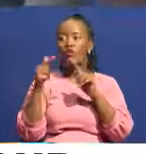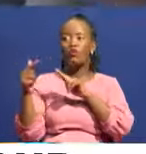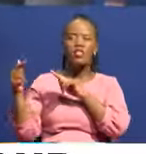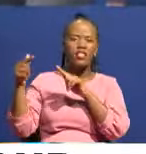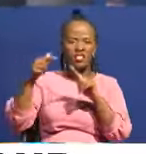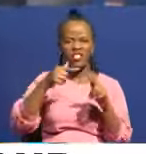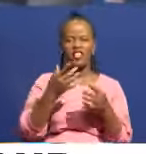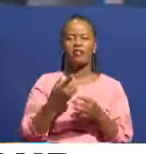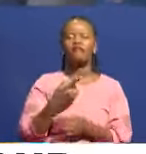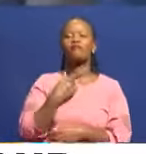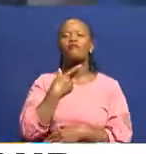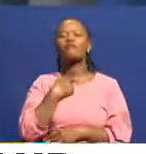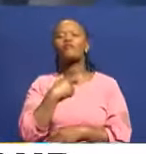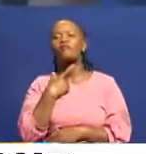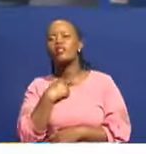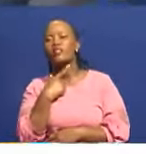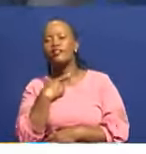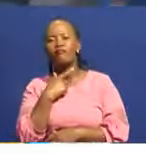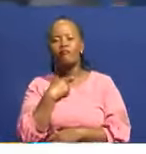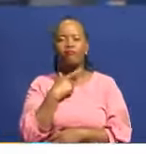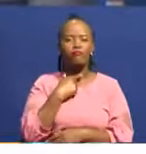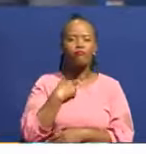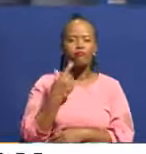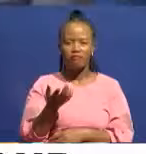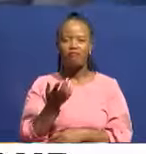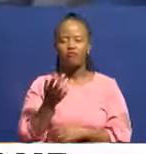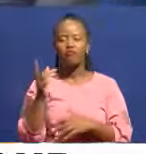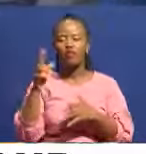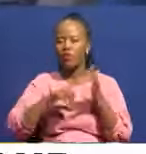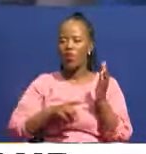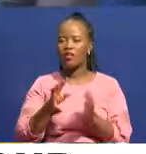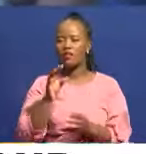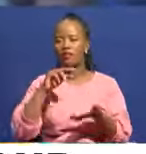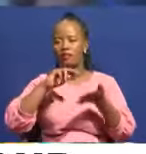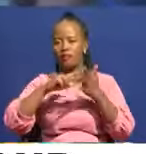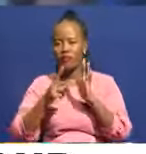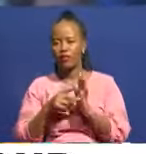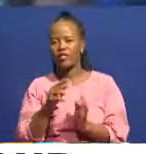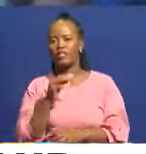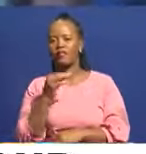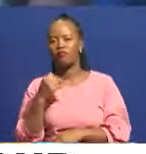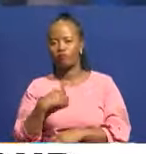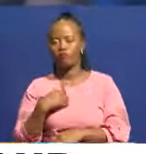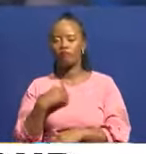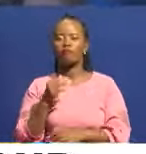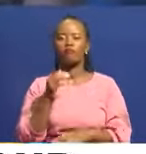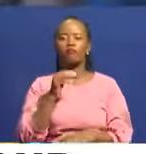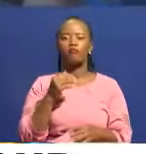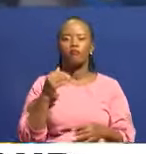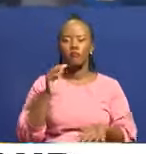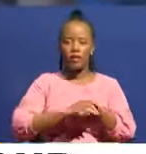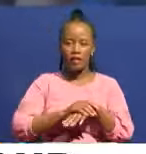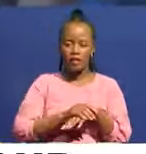mate yale ambayo wana Bomachoge Chache wamepata. Sisi